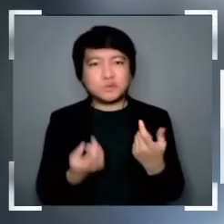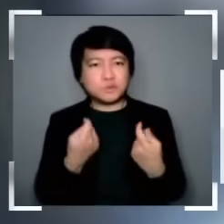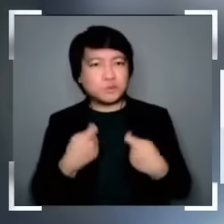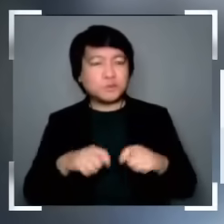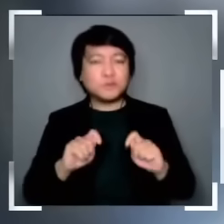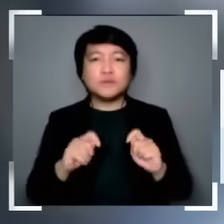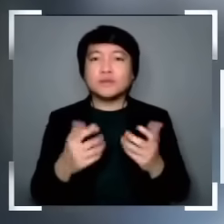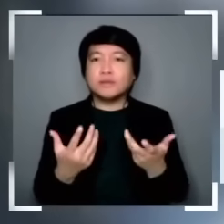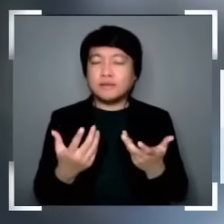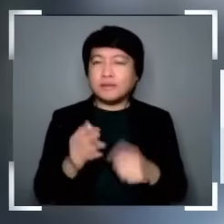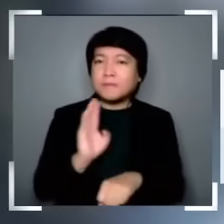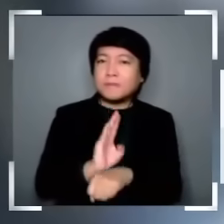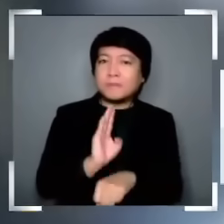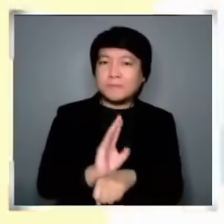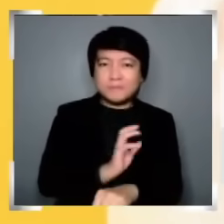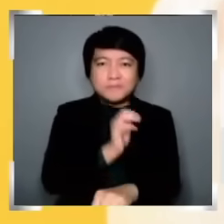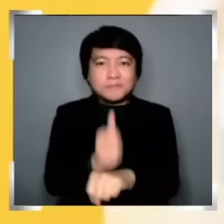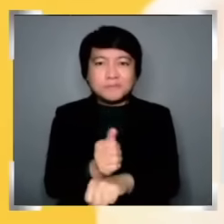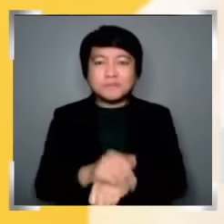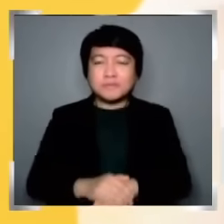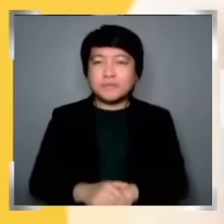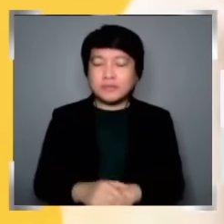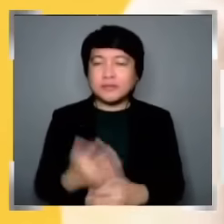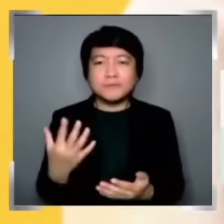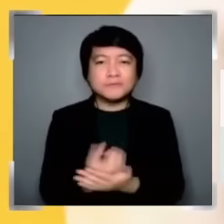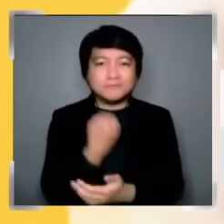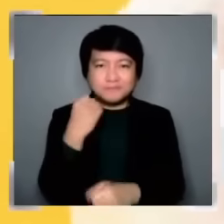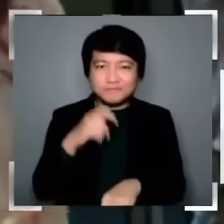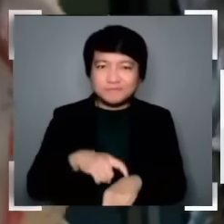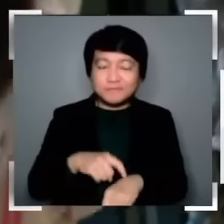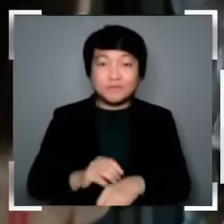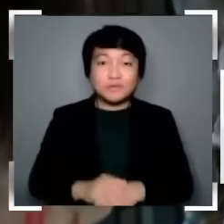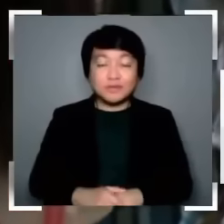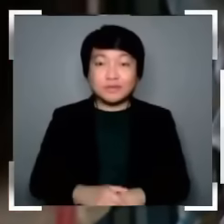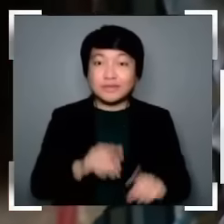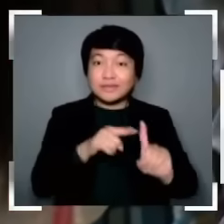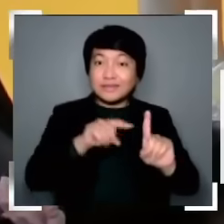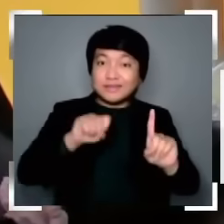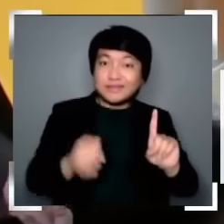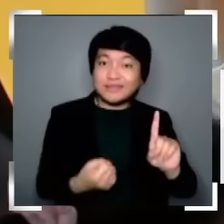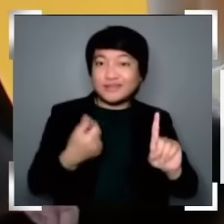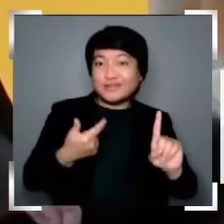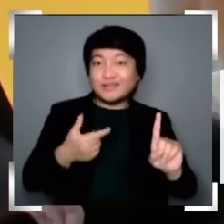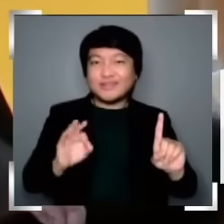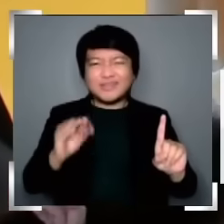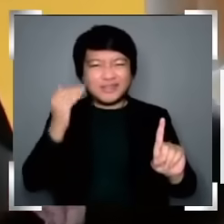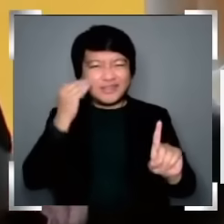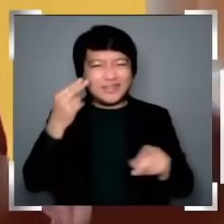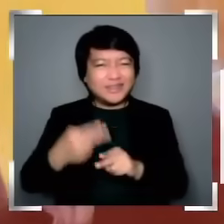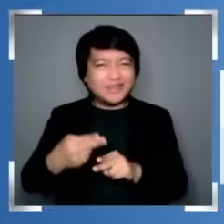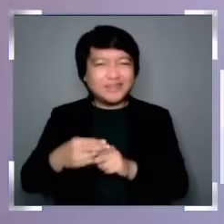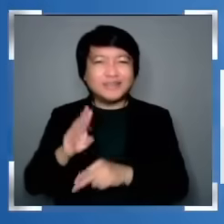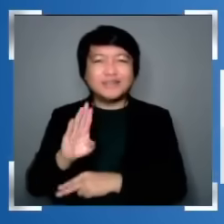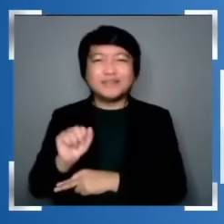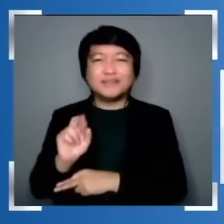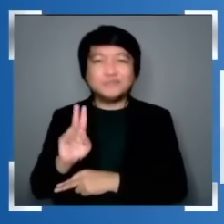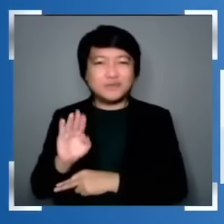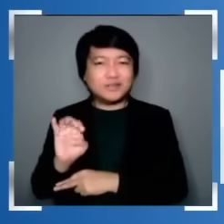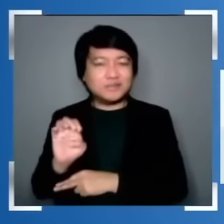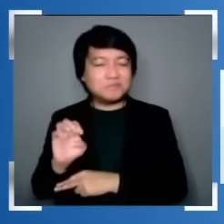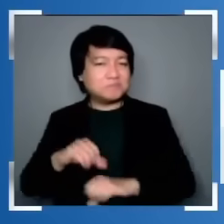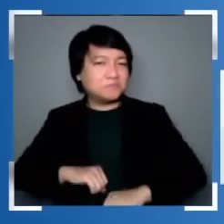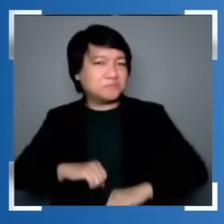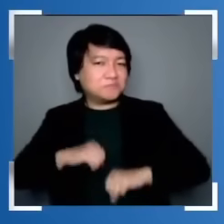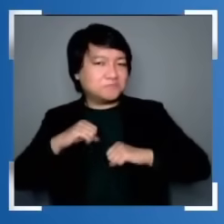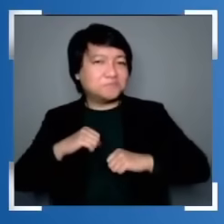business. And I think this is the right time. One proud girlfriend din si Barbie Fortesa sa achievement ni Jack. Ayon sa